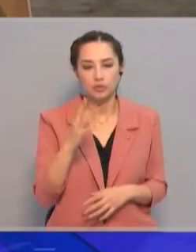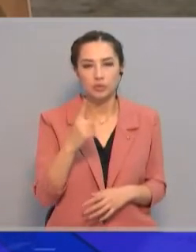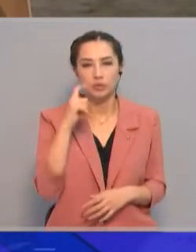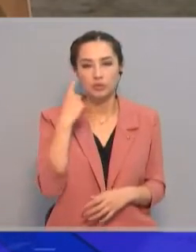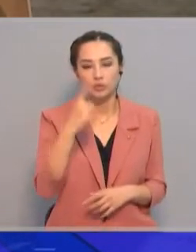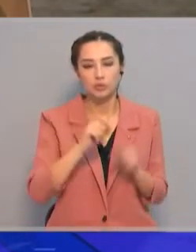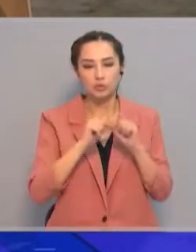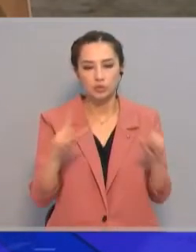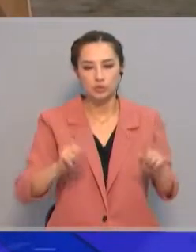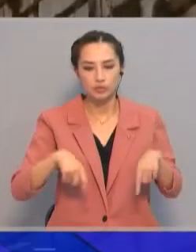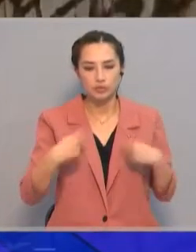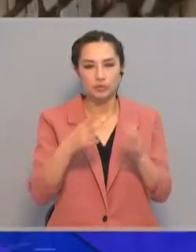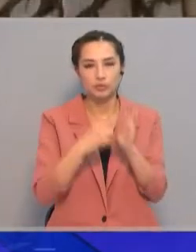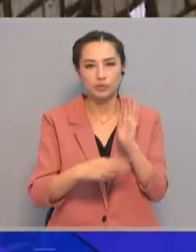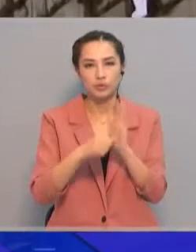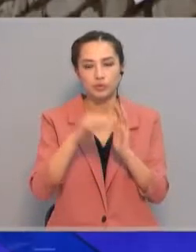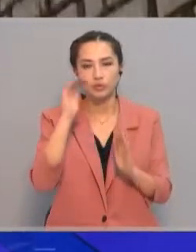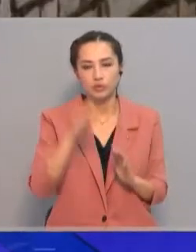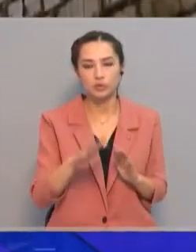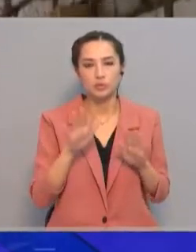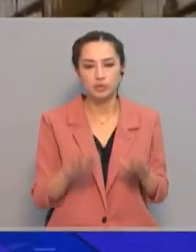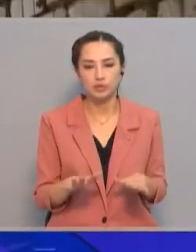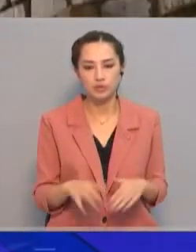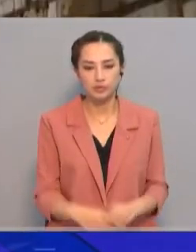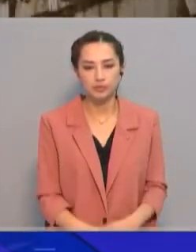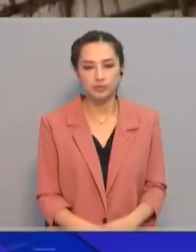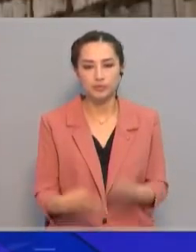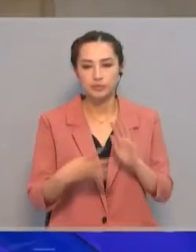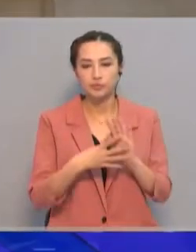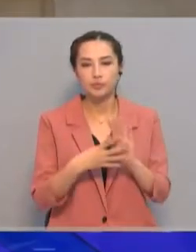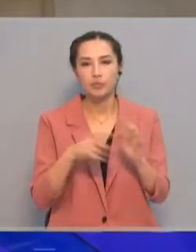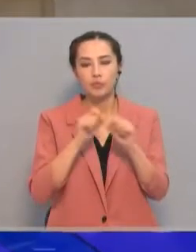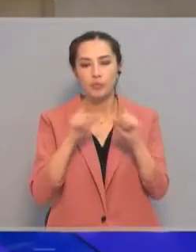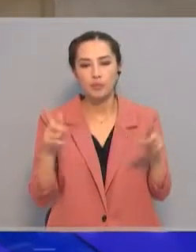101 школу на 86 тысяч мест.